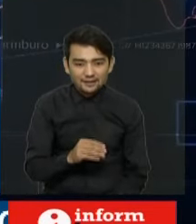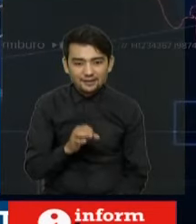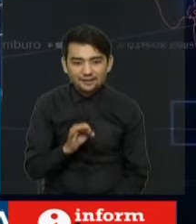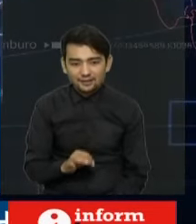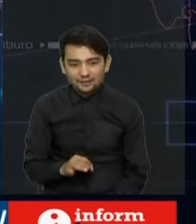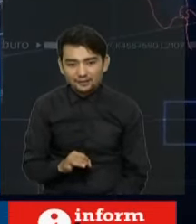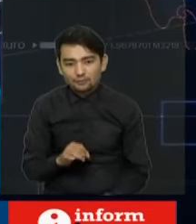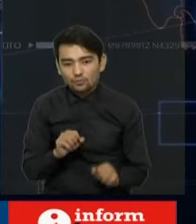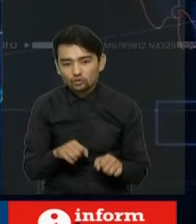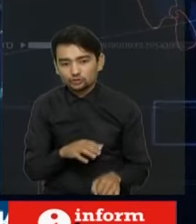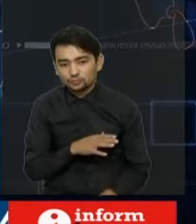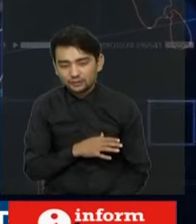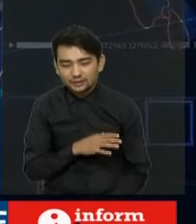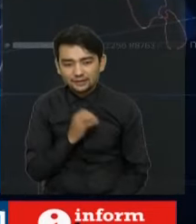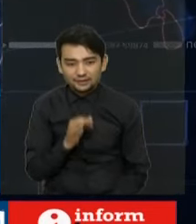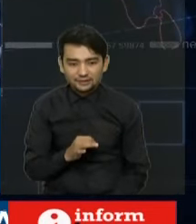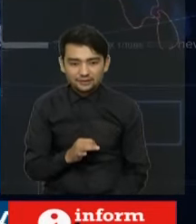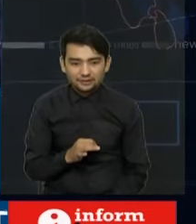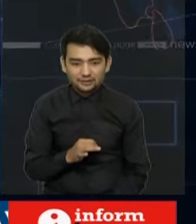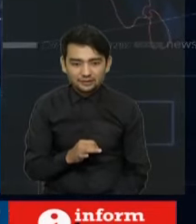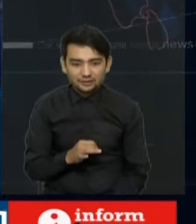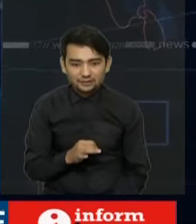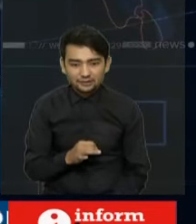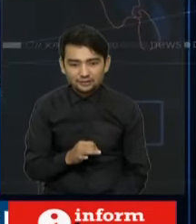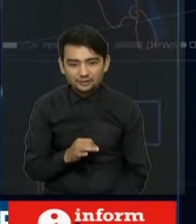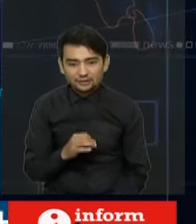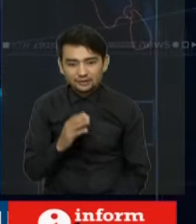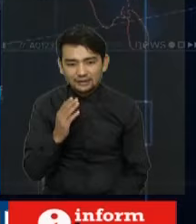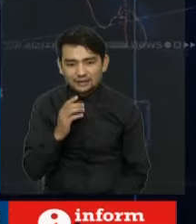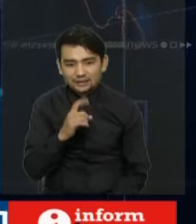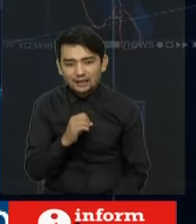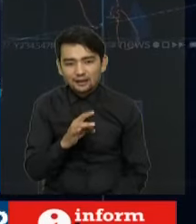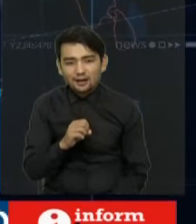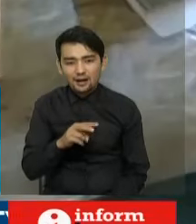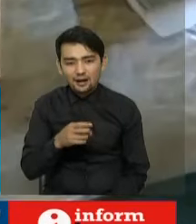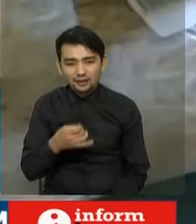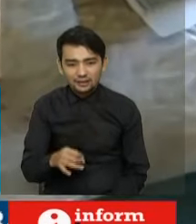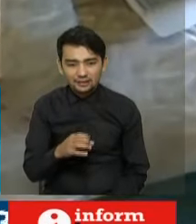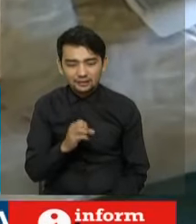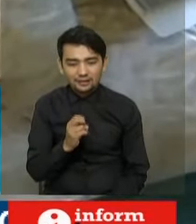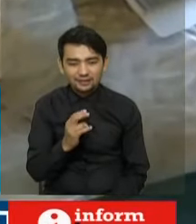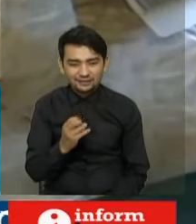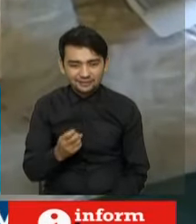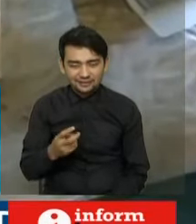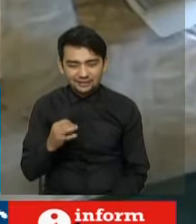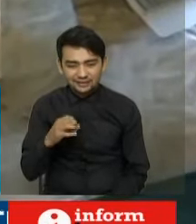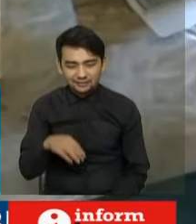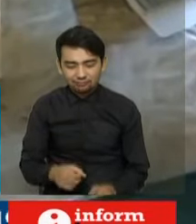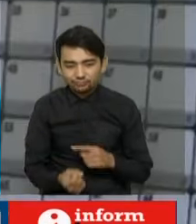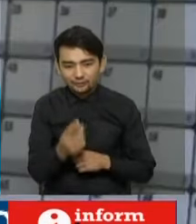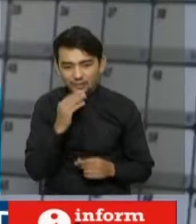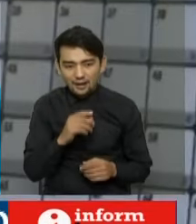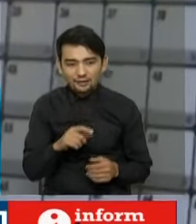в итоге, может быть, провоцировать зеркальные санкции. Заместитель премьер-министра